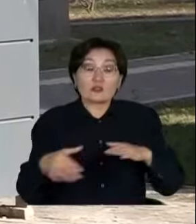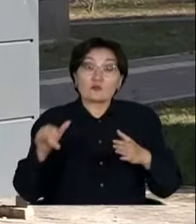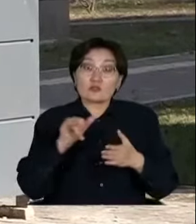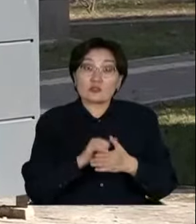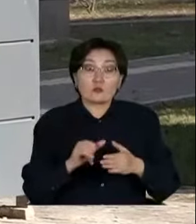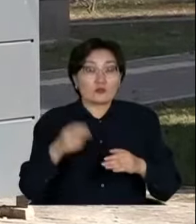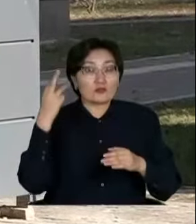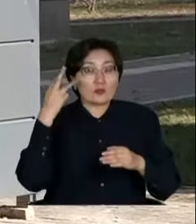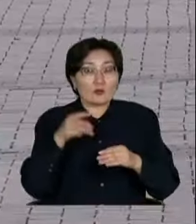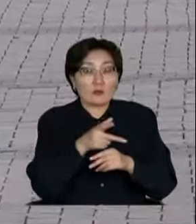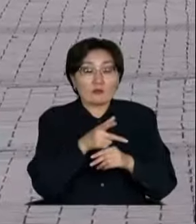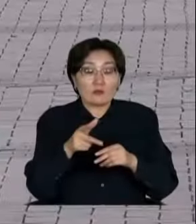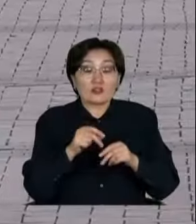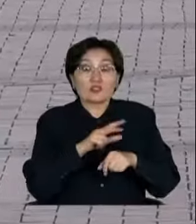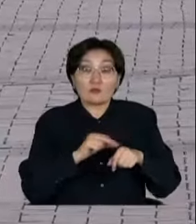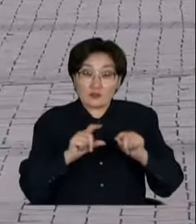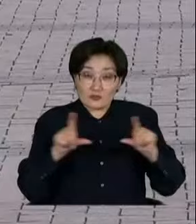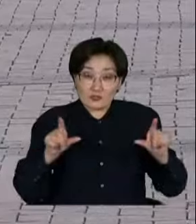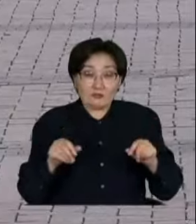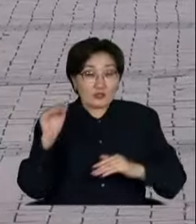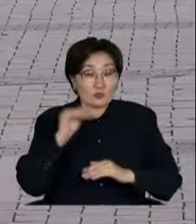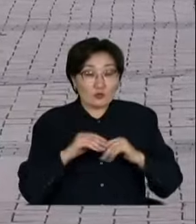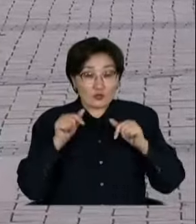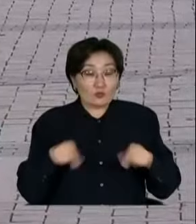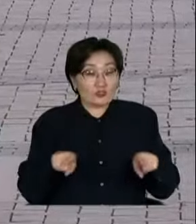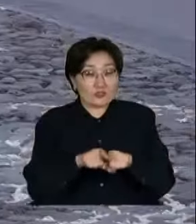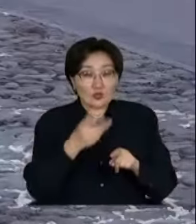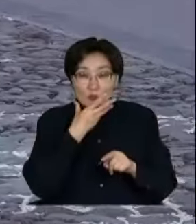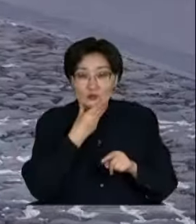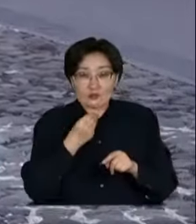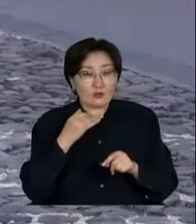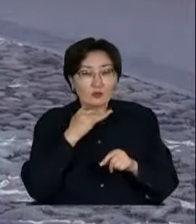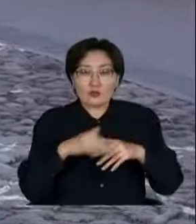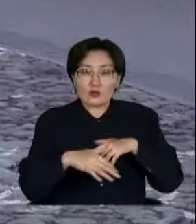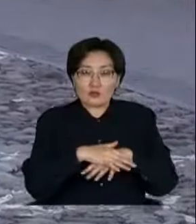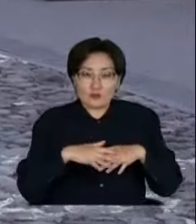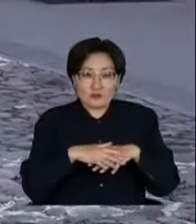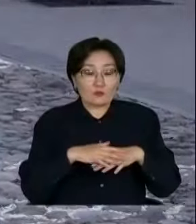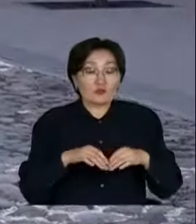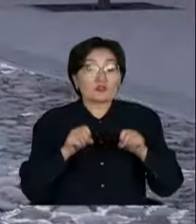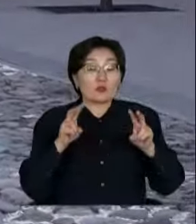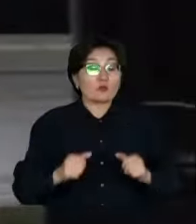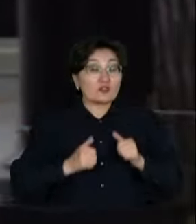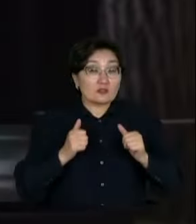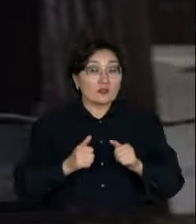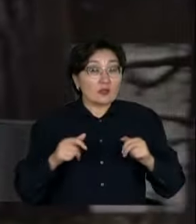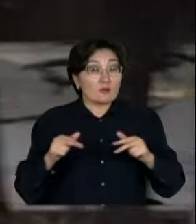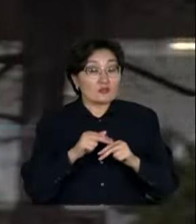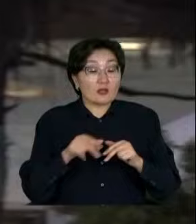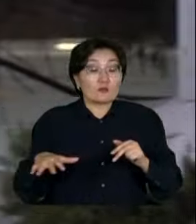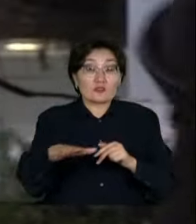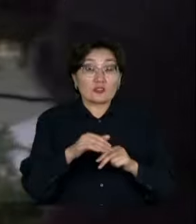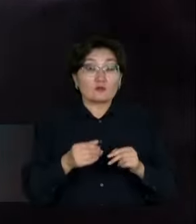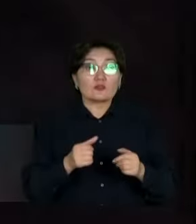установили модульный пункт полиции. Впрочем, и вечером здесь тоже красиво и многолюдно. Специалисты постарались, чтобы пешеходная